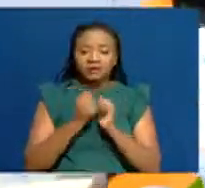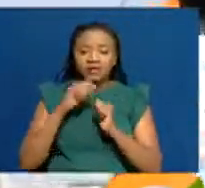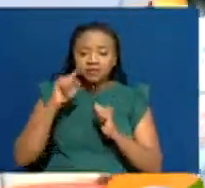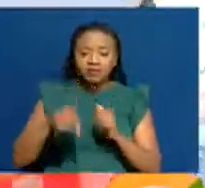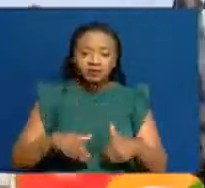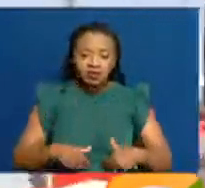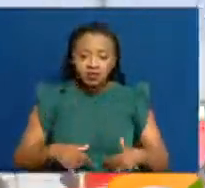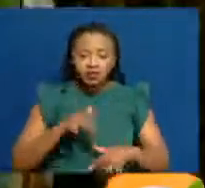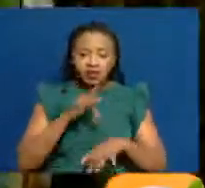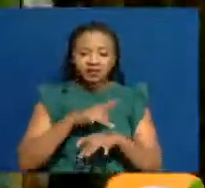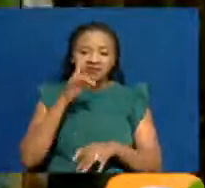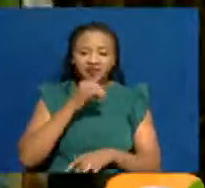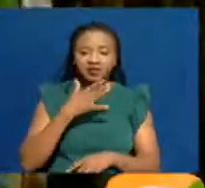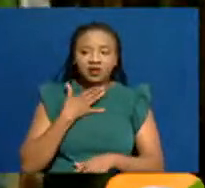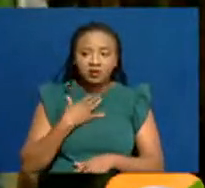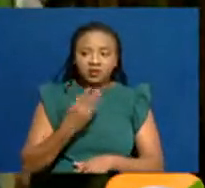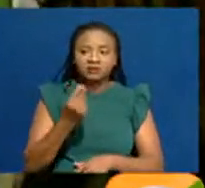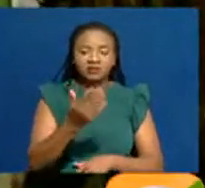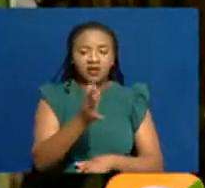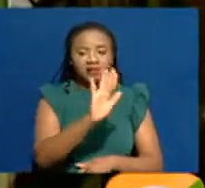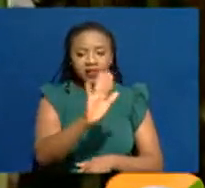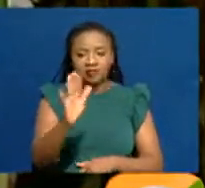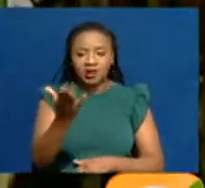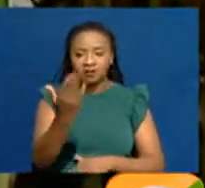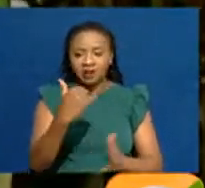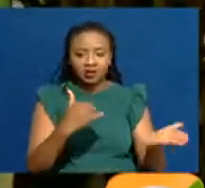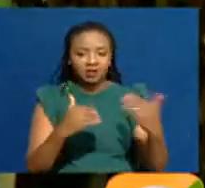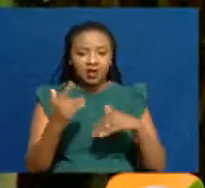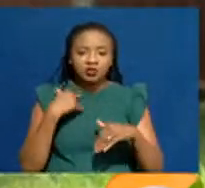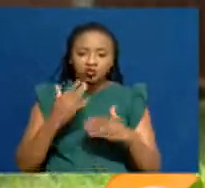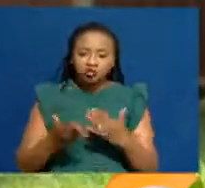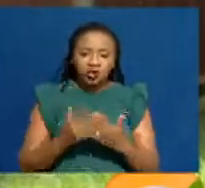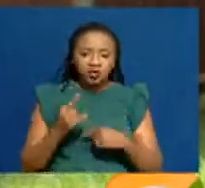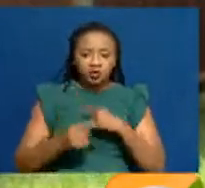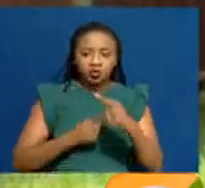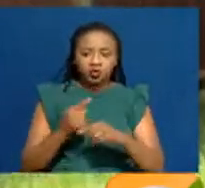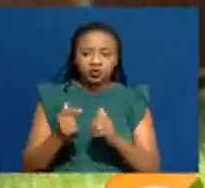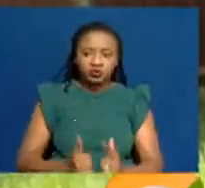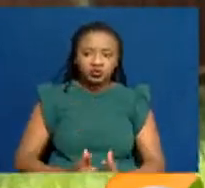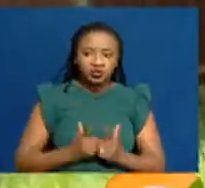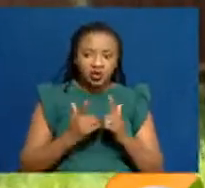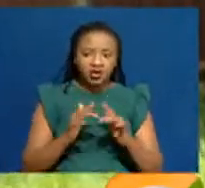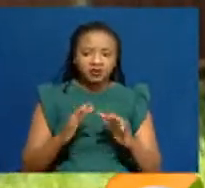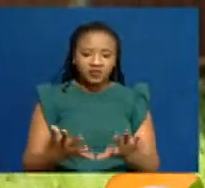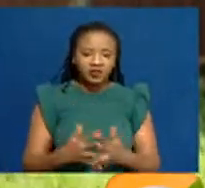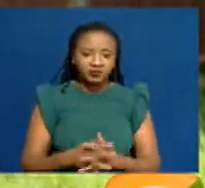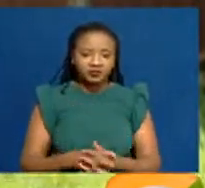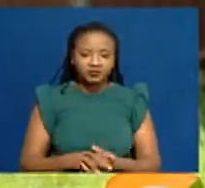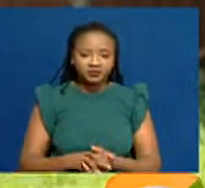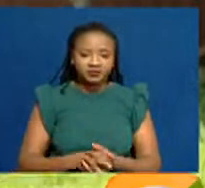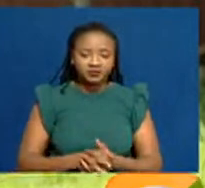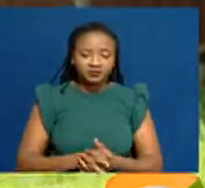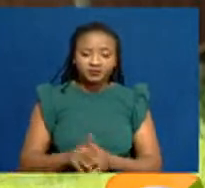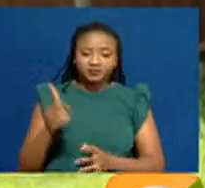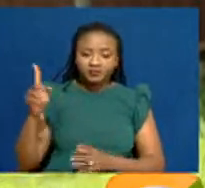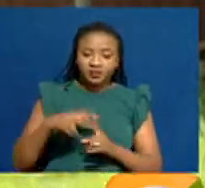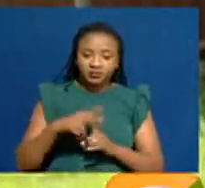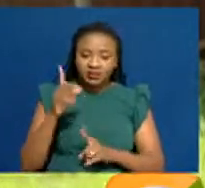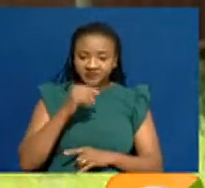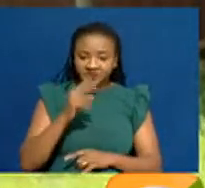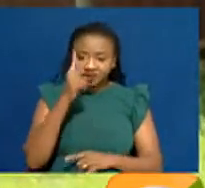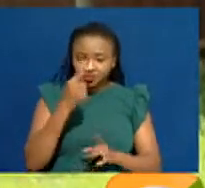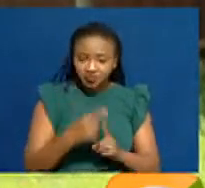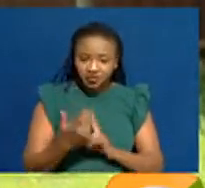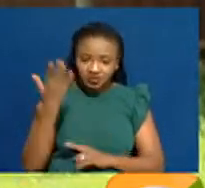walioathirika wanalilia kurudishiwa pesa zao ili wajiendeleze kimaisha. Ni safari walioanza miaka miwili iliyopita wakiwa